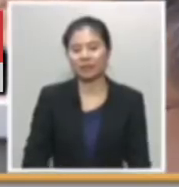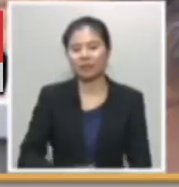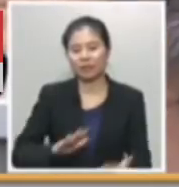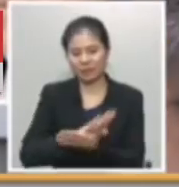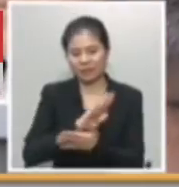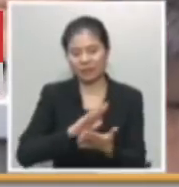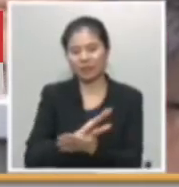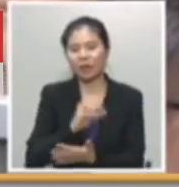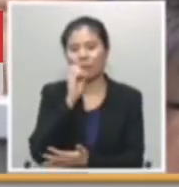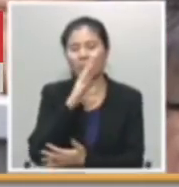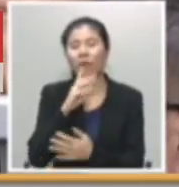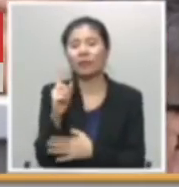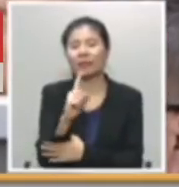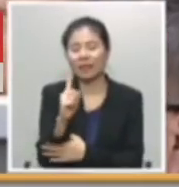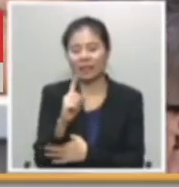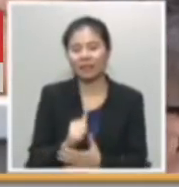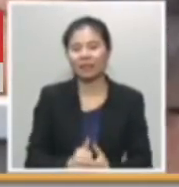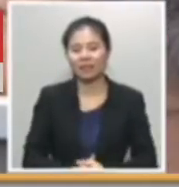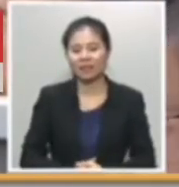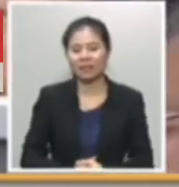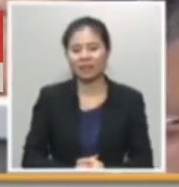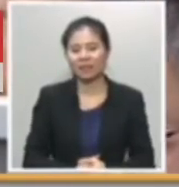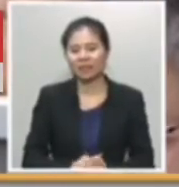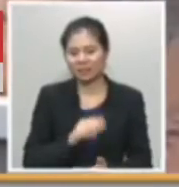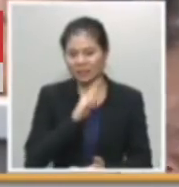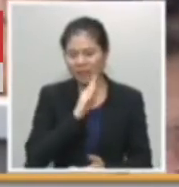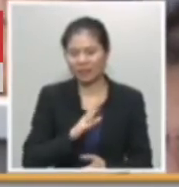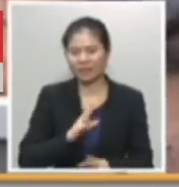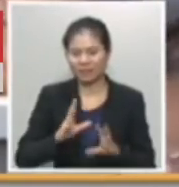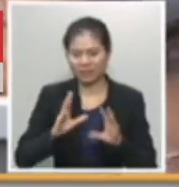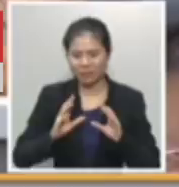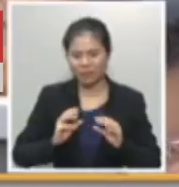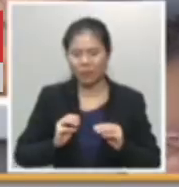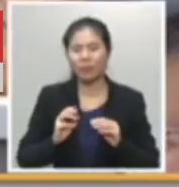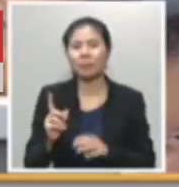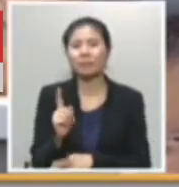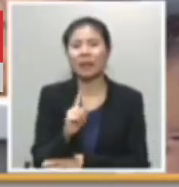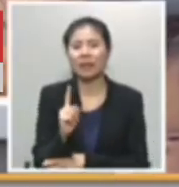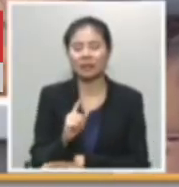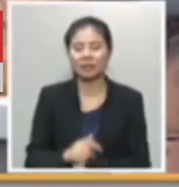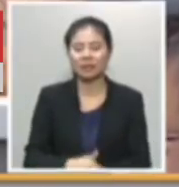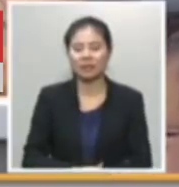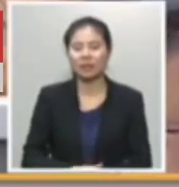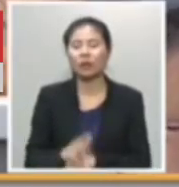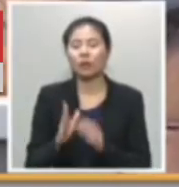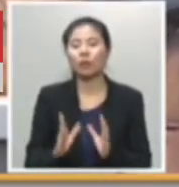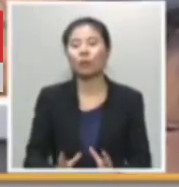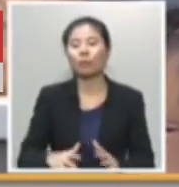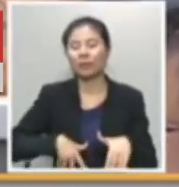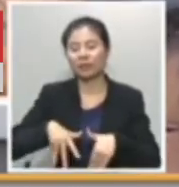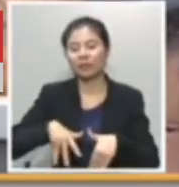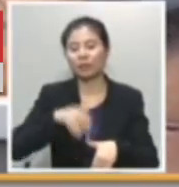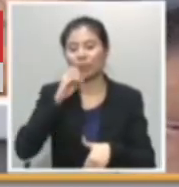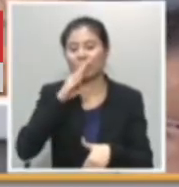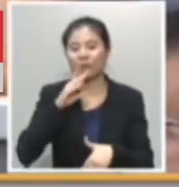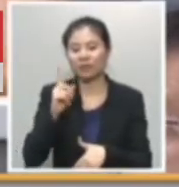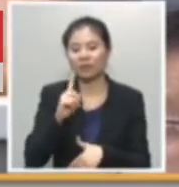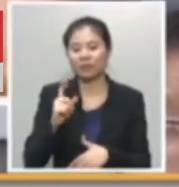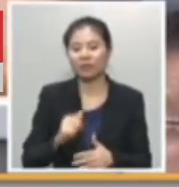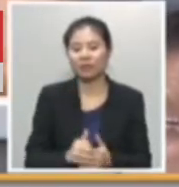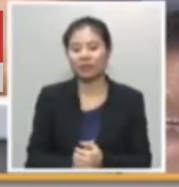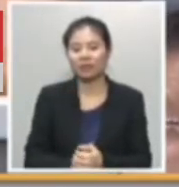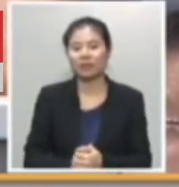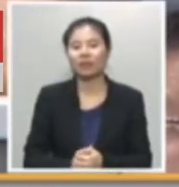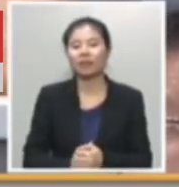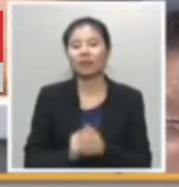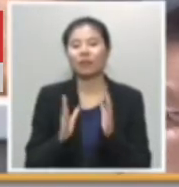ะครับเขาบอกว่าถ้าท่านรับหลักการอันนี้ท่านเป็นรัฐบุรุษทันทีประชาชนก็บอกว่าให้ท่านลาออกเถอะ